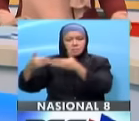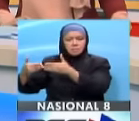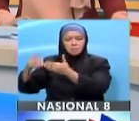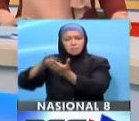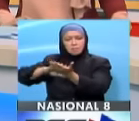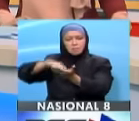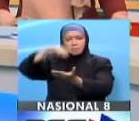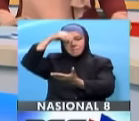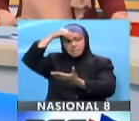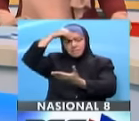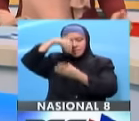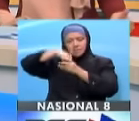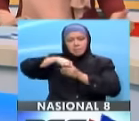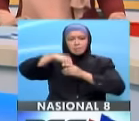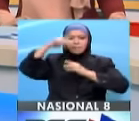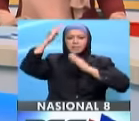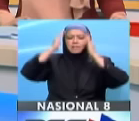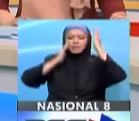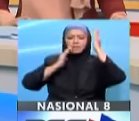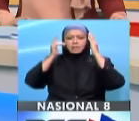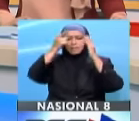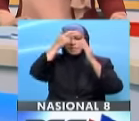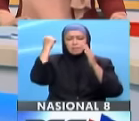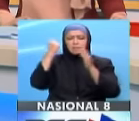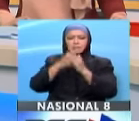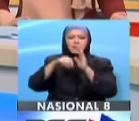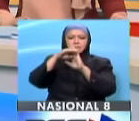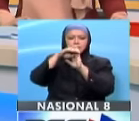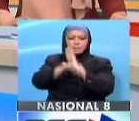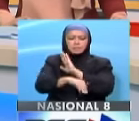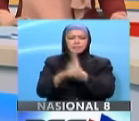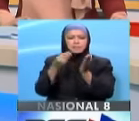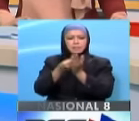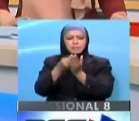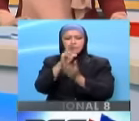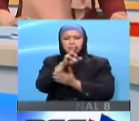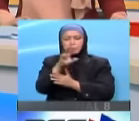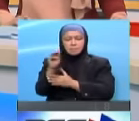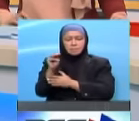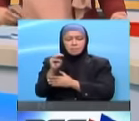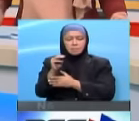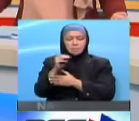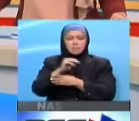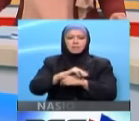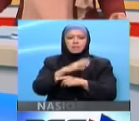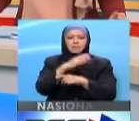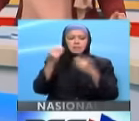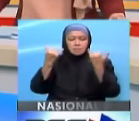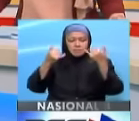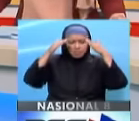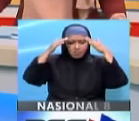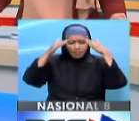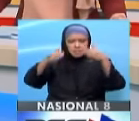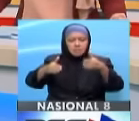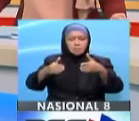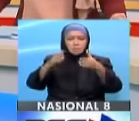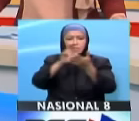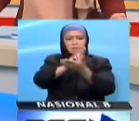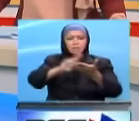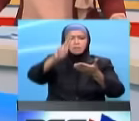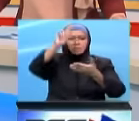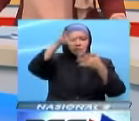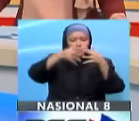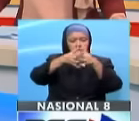ringgit. Dasar baharu ini adalah untuk semua universiti di seluruh dunia. Bagaimanapun, tumpuan sekarang pada universiti di Amerika Syarikat,